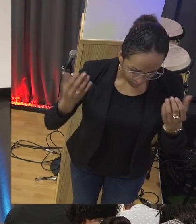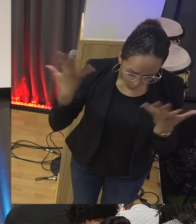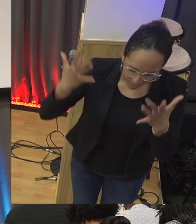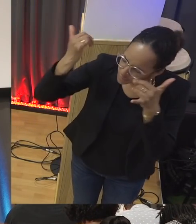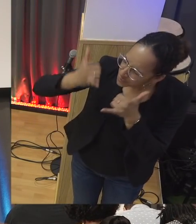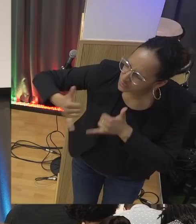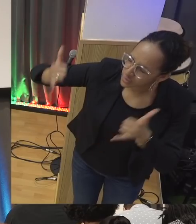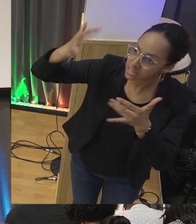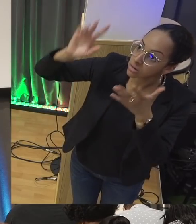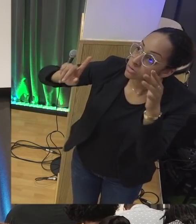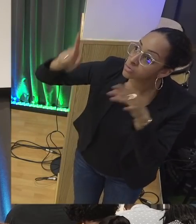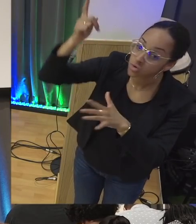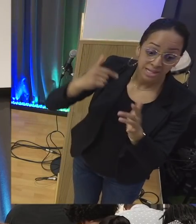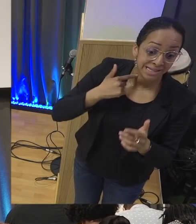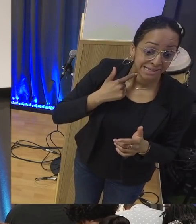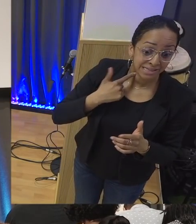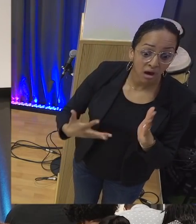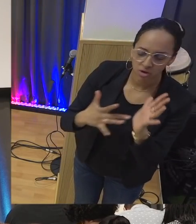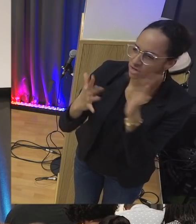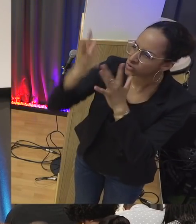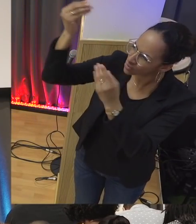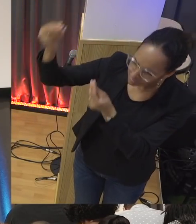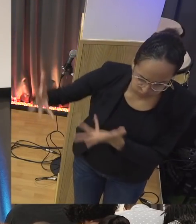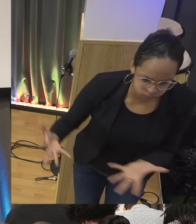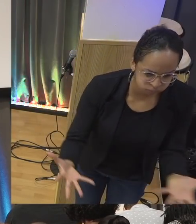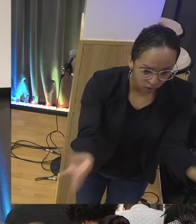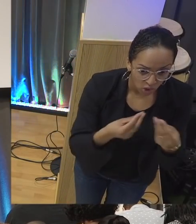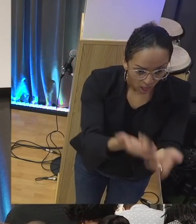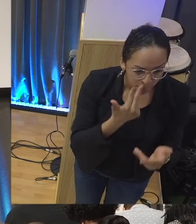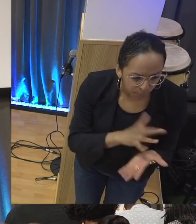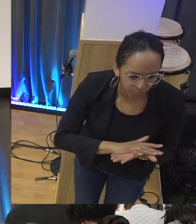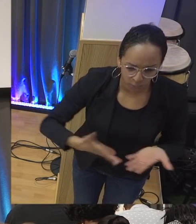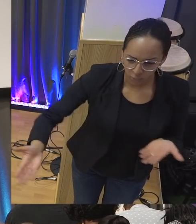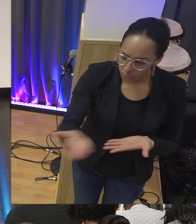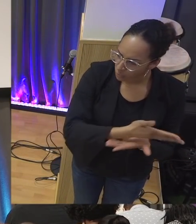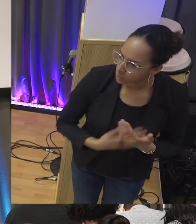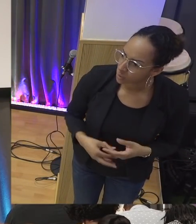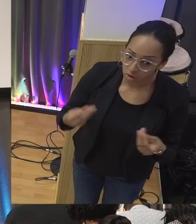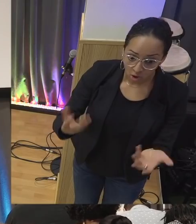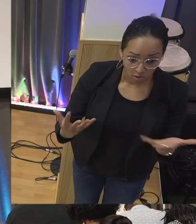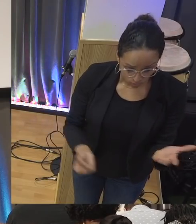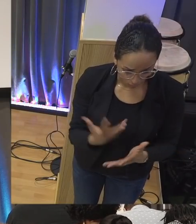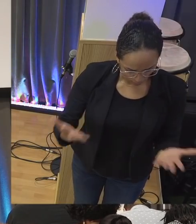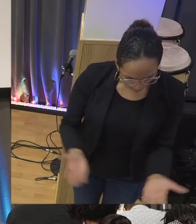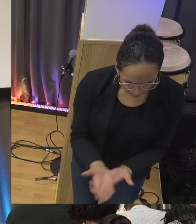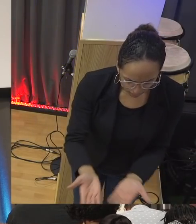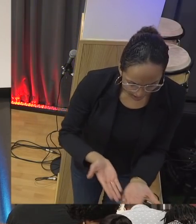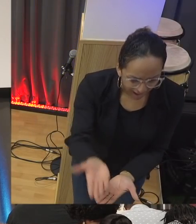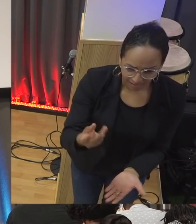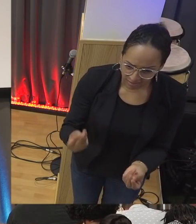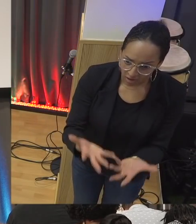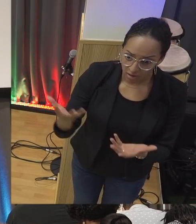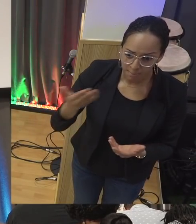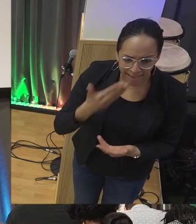de Yeshua el-Messie, le sang de Jésus. Que cette église rentre dans cette saison, dans cette ère nouvelle. Merci pour